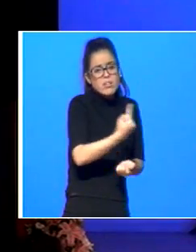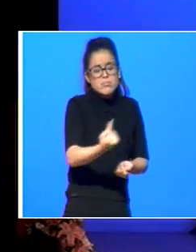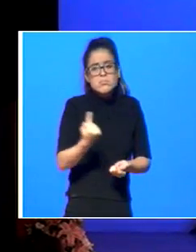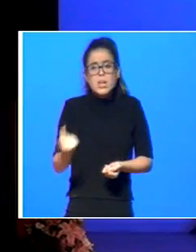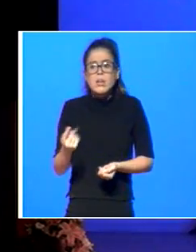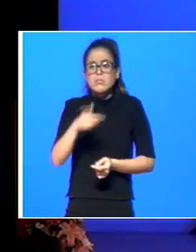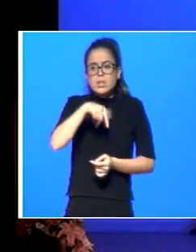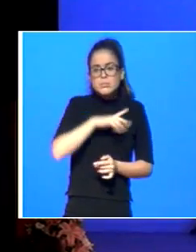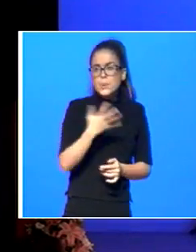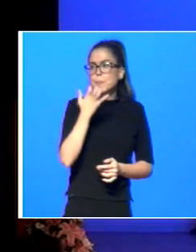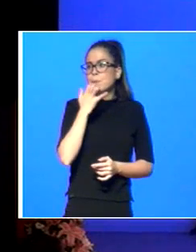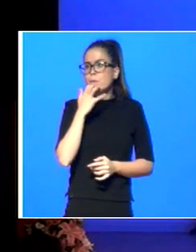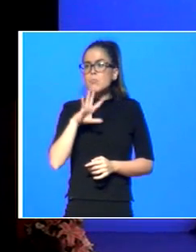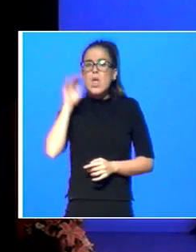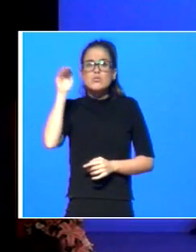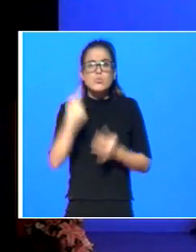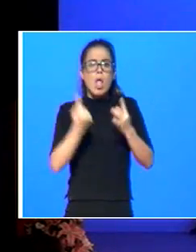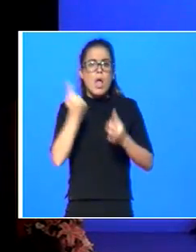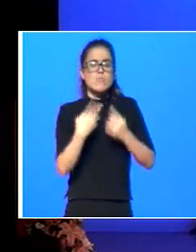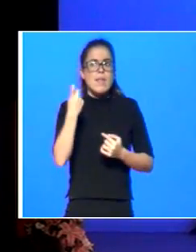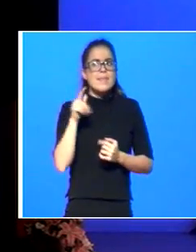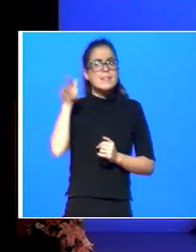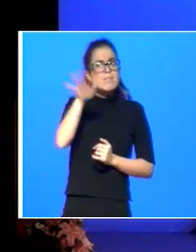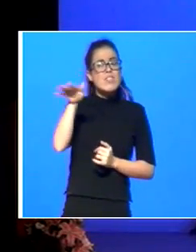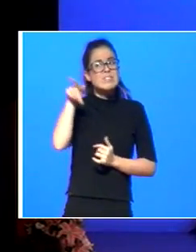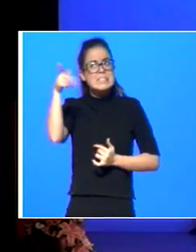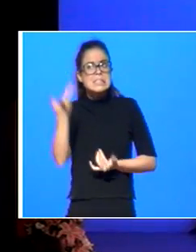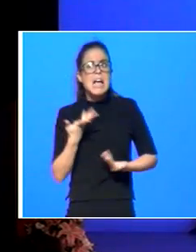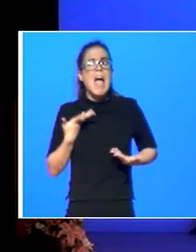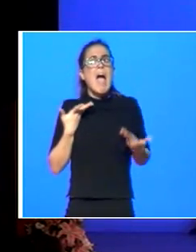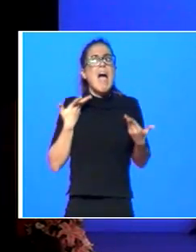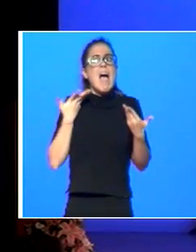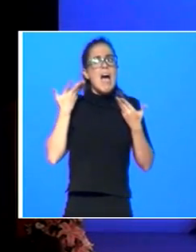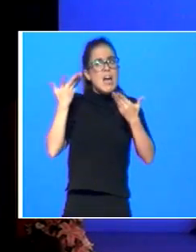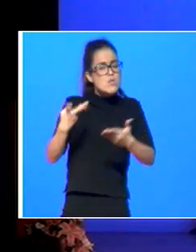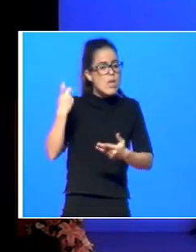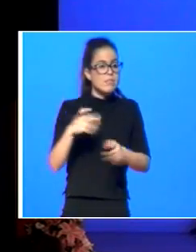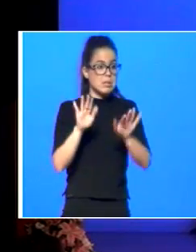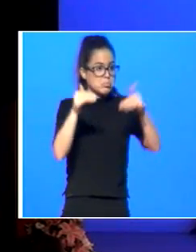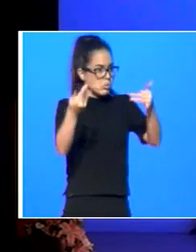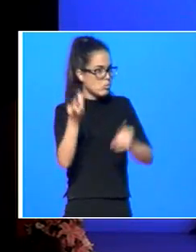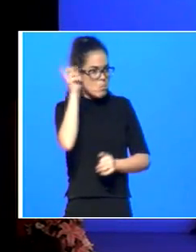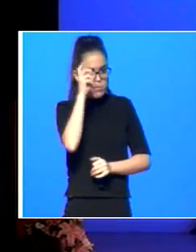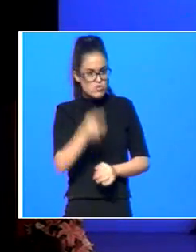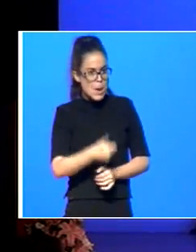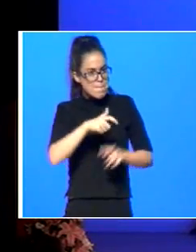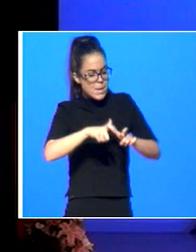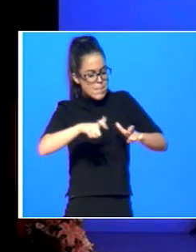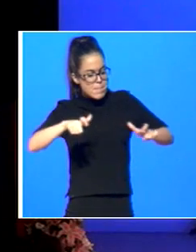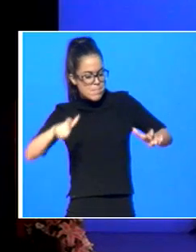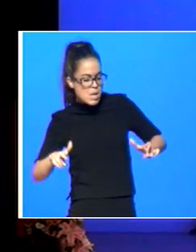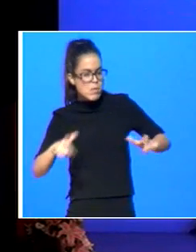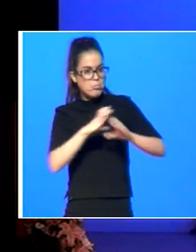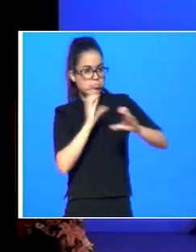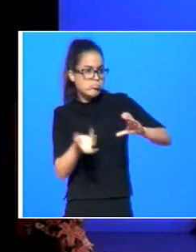lekuetara eta ba laguntza gehiago bihar da bela. Bueno, orduan irakasle gehiago apuntatzen dira, ez? Irteera horretara. Eta